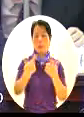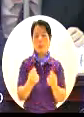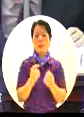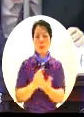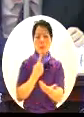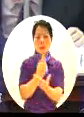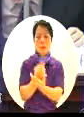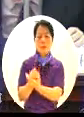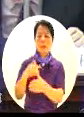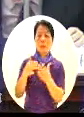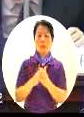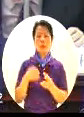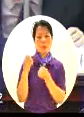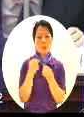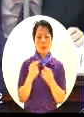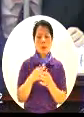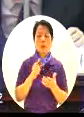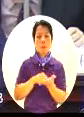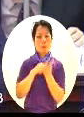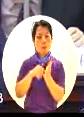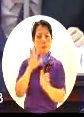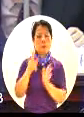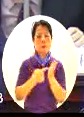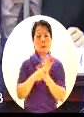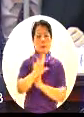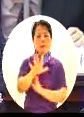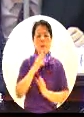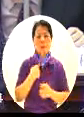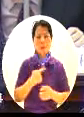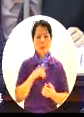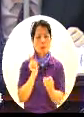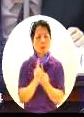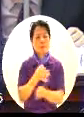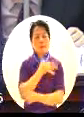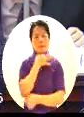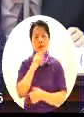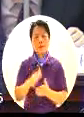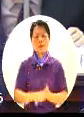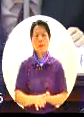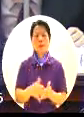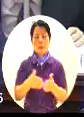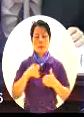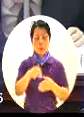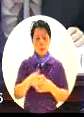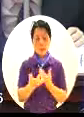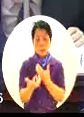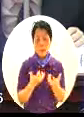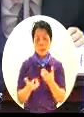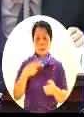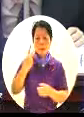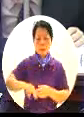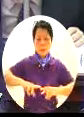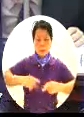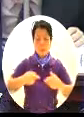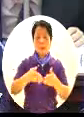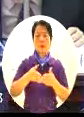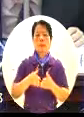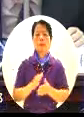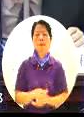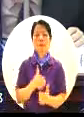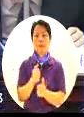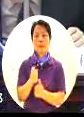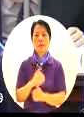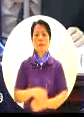我们现在所面临的困境，要求在这个部分能够分配重新来调整。谢